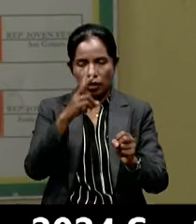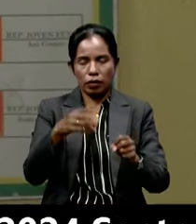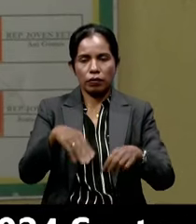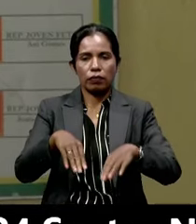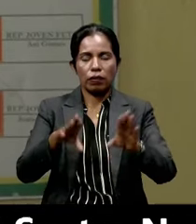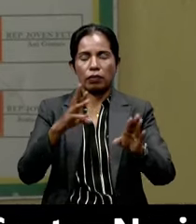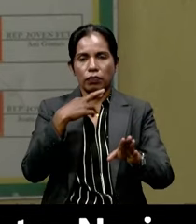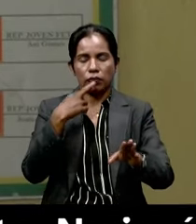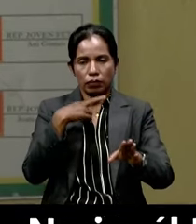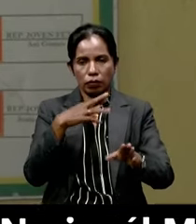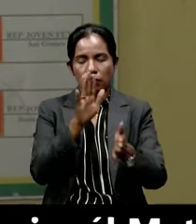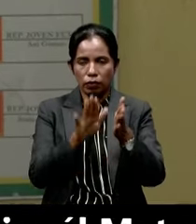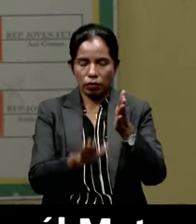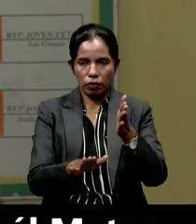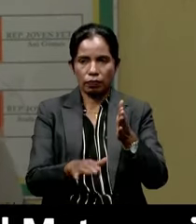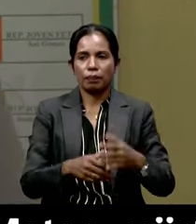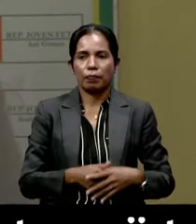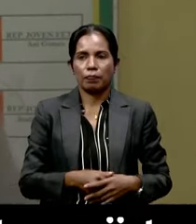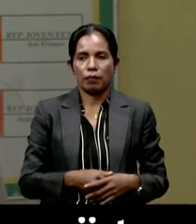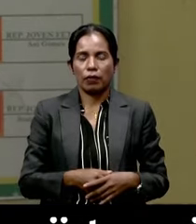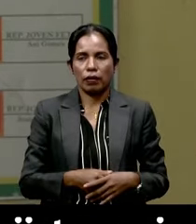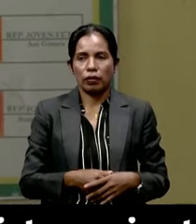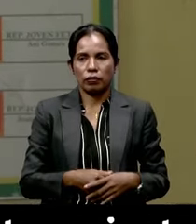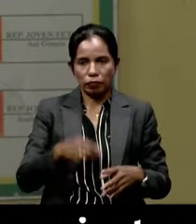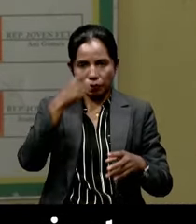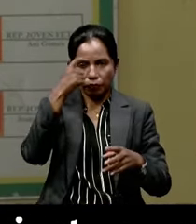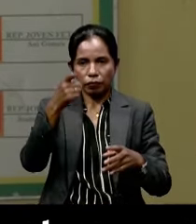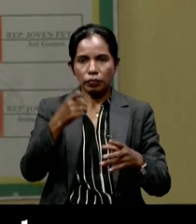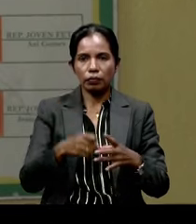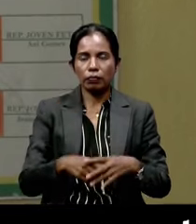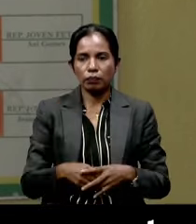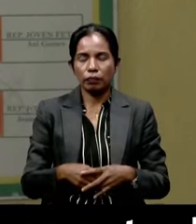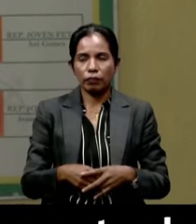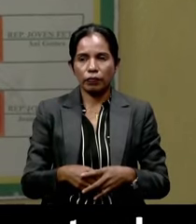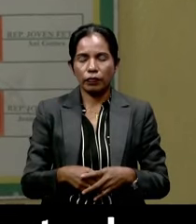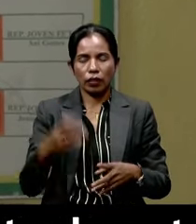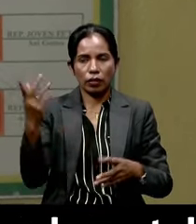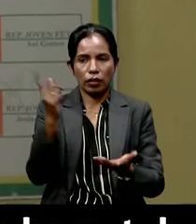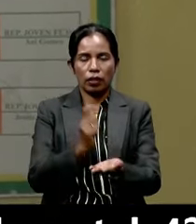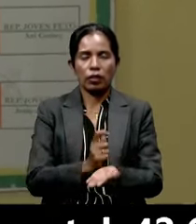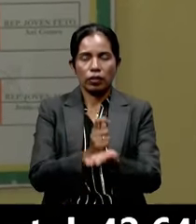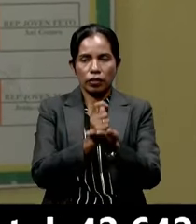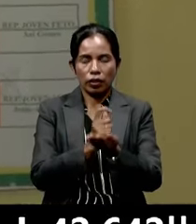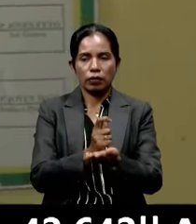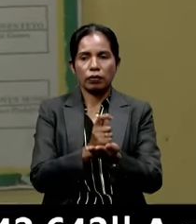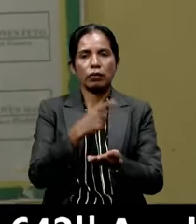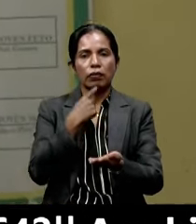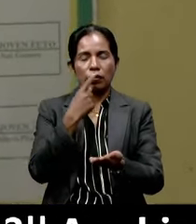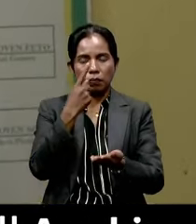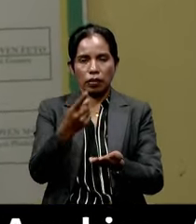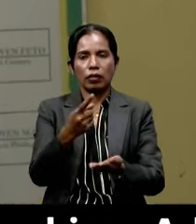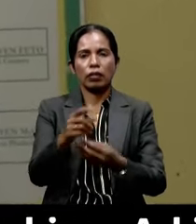iha polling force tamba kuazi iha tauru bele hatete kata